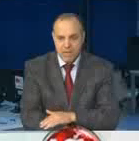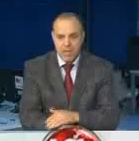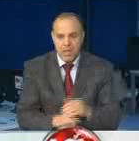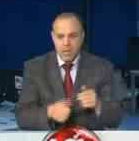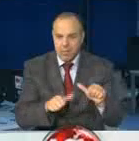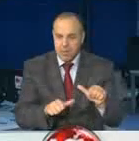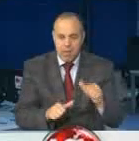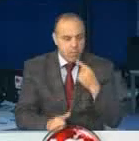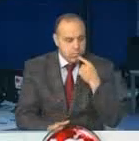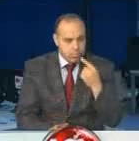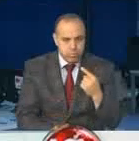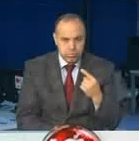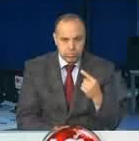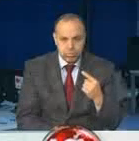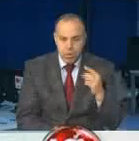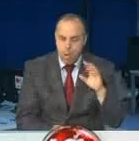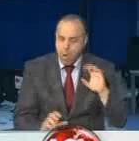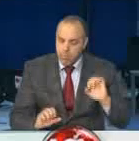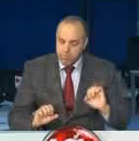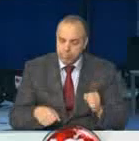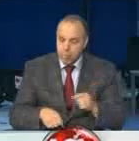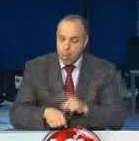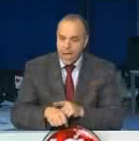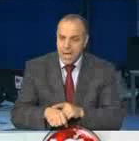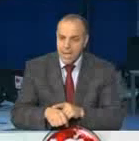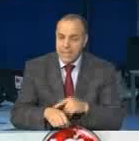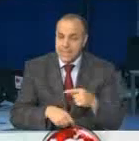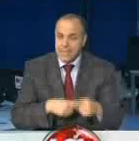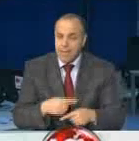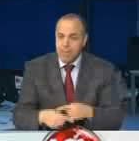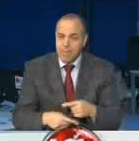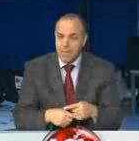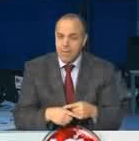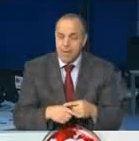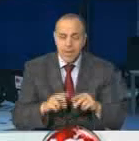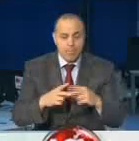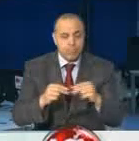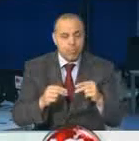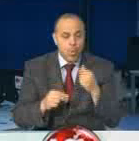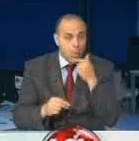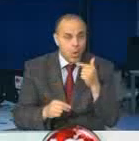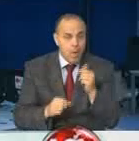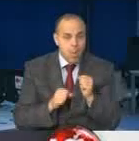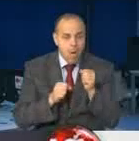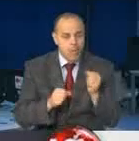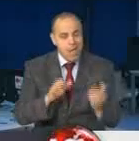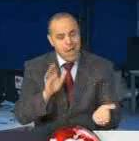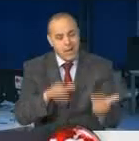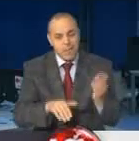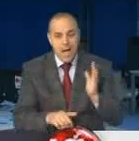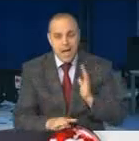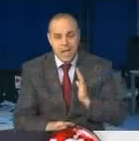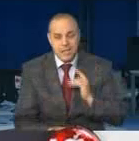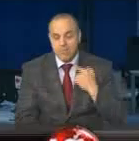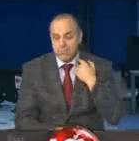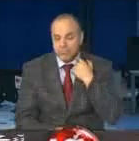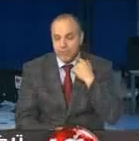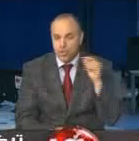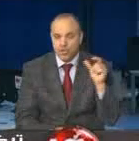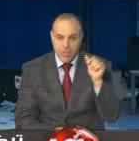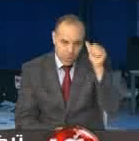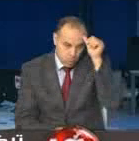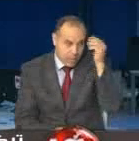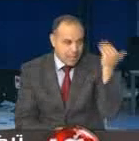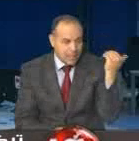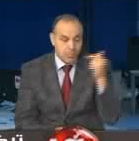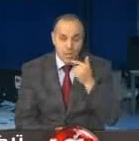بمراسيم صدرت بموجب حالة الطوارئ في استمرار لحملة تطهير عقبت محاولة انقلاب عسكري فاشل في شهر جويلية